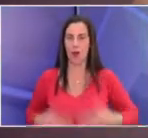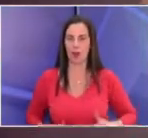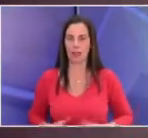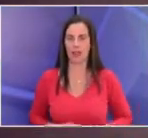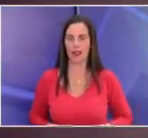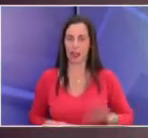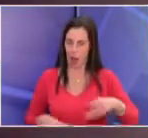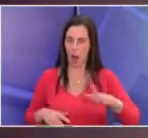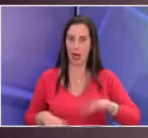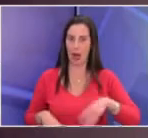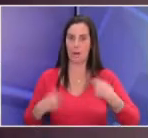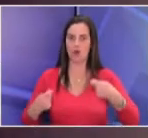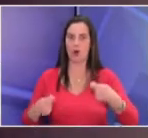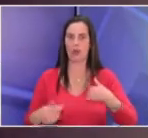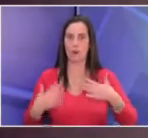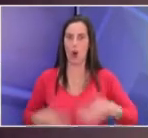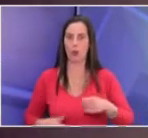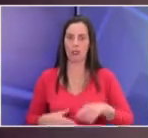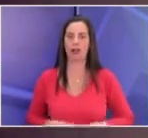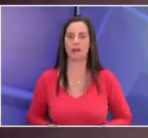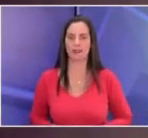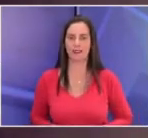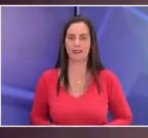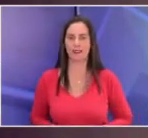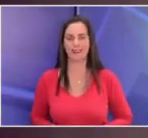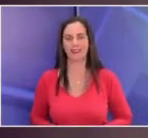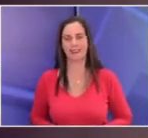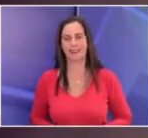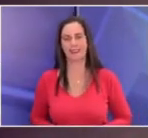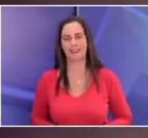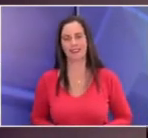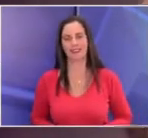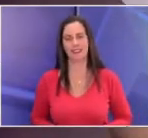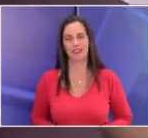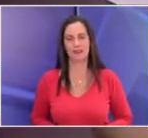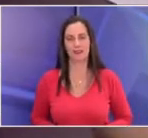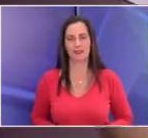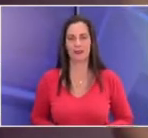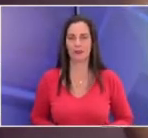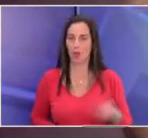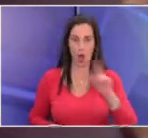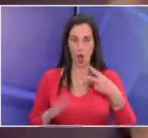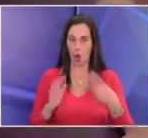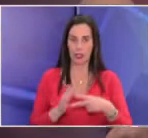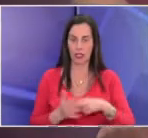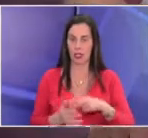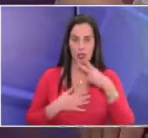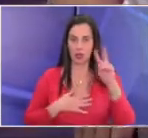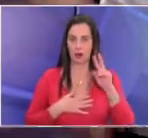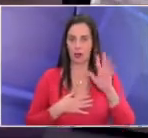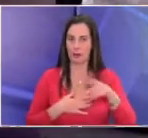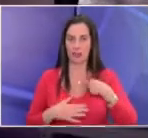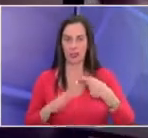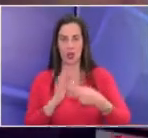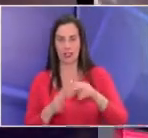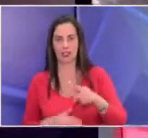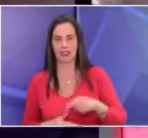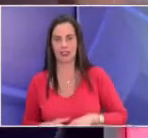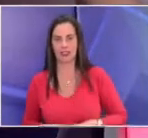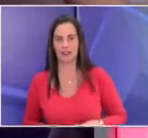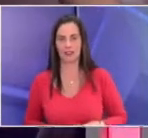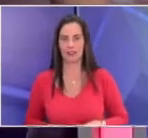רוצים להאמין שמדינת ישראל מבינה שהילד הזה צריך לחזור אתמול הביתה. אנחנו לא יודעים. אתם רואים